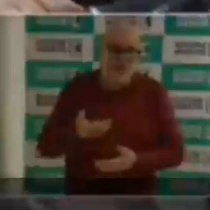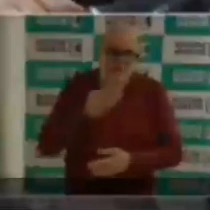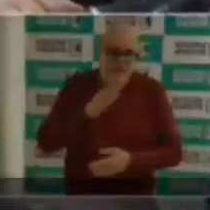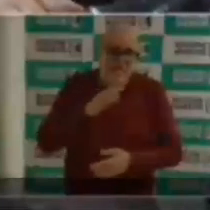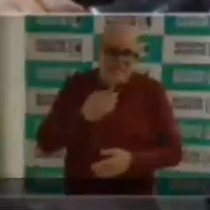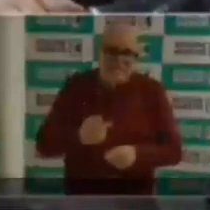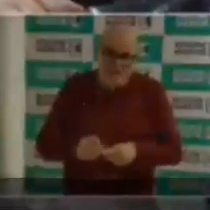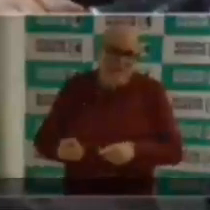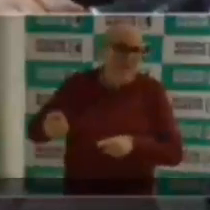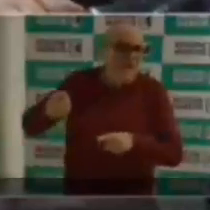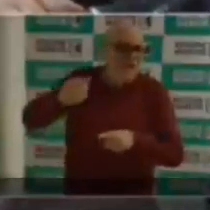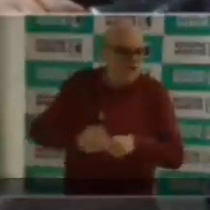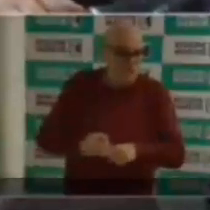Quindi